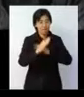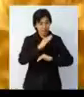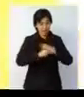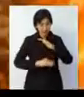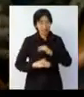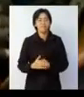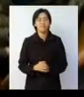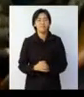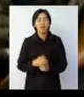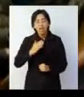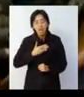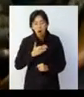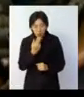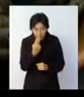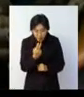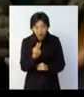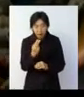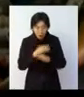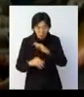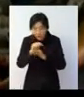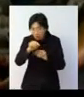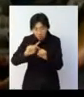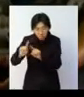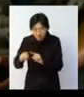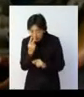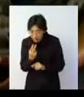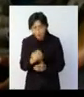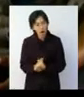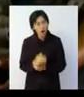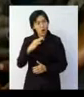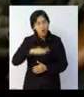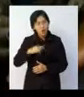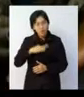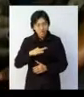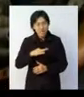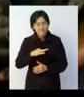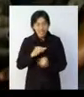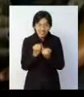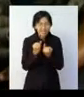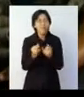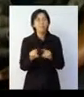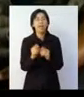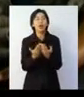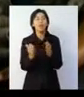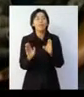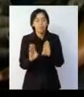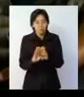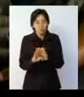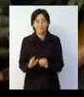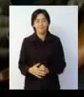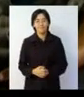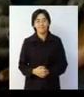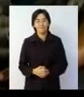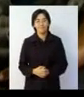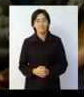ราก็พิการเหมือนกันแล้วถึงเราไปเจอใครที่พิการมันก็เหมือนกับว่าเขาก็เป็นเหมือนกับคนในครอบครัวของเราเหมือนกันอย่